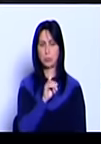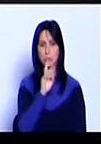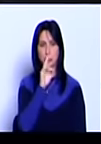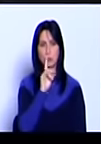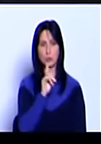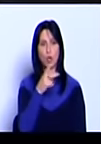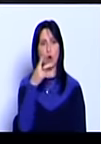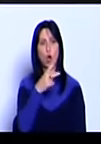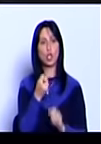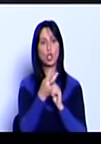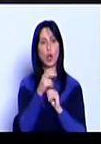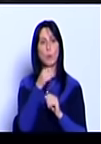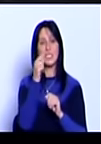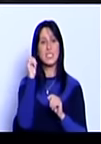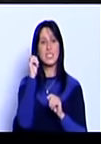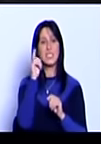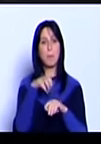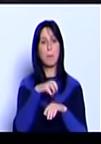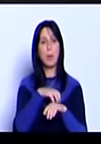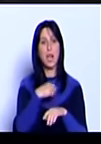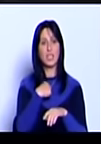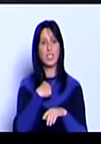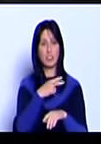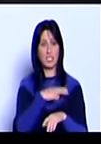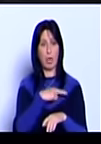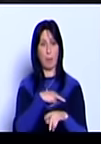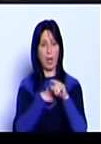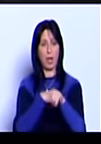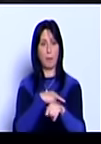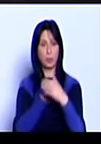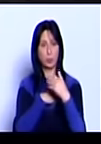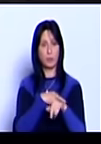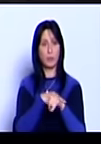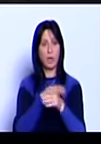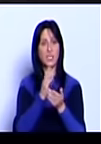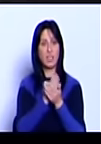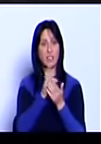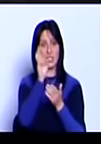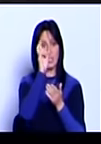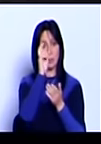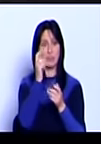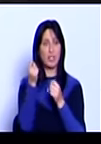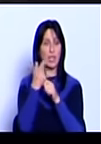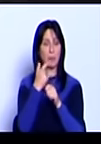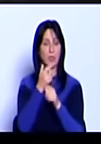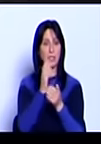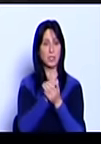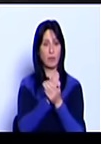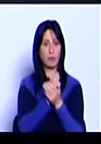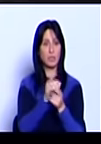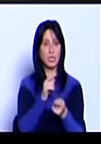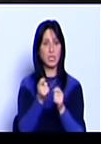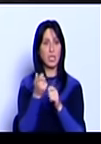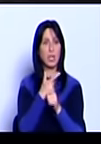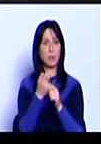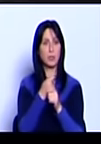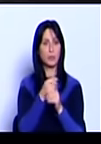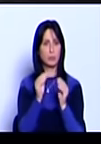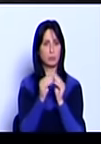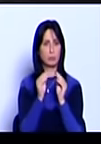რომ 2012 წლიდან რაც პარტია გახდა საპარლამენტო და მას აქვს სახელმწიფო დაფინანსება, ეს დაფინანსება